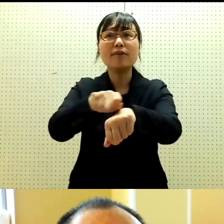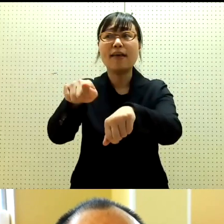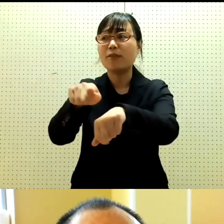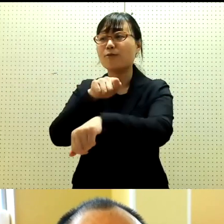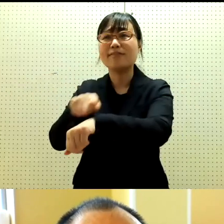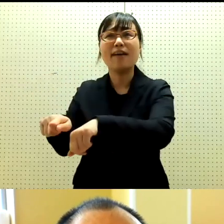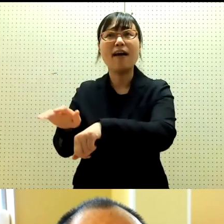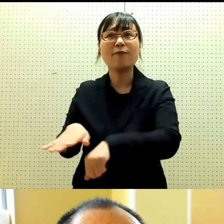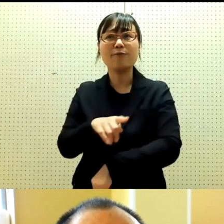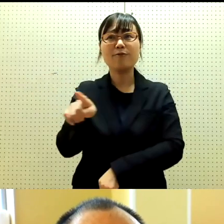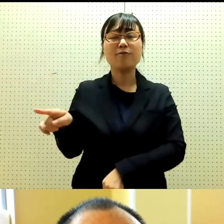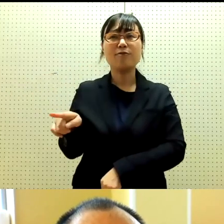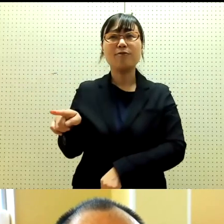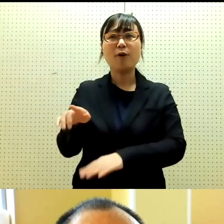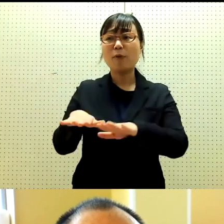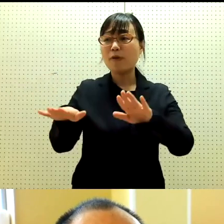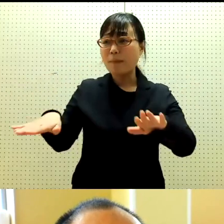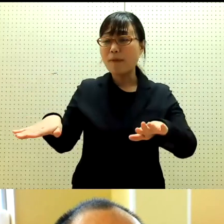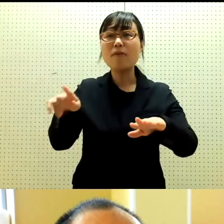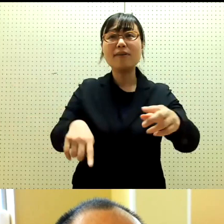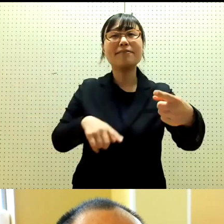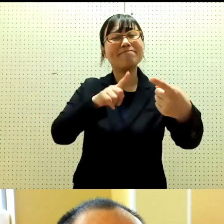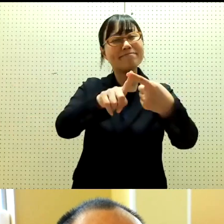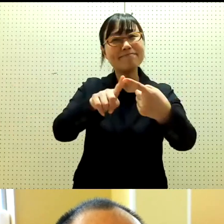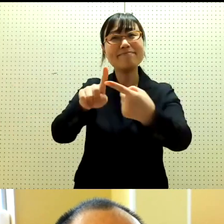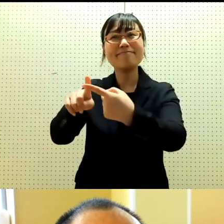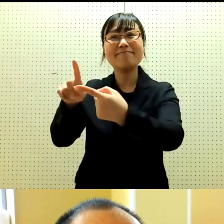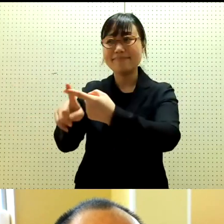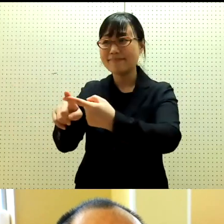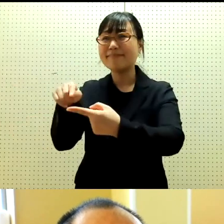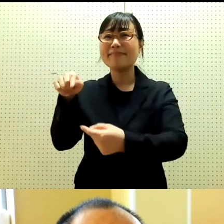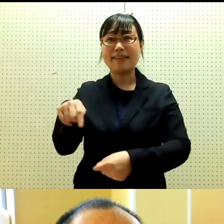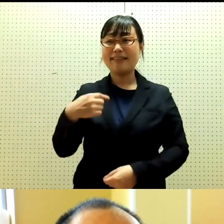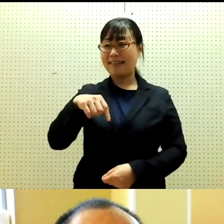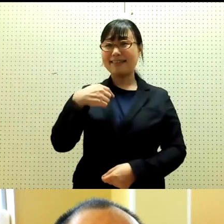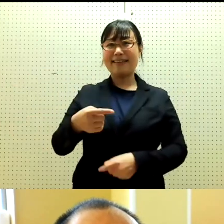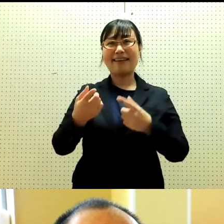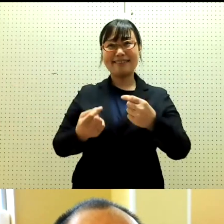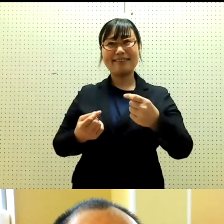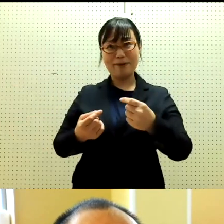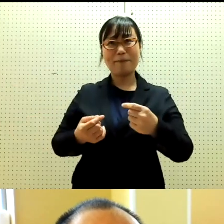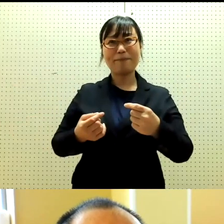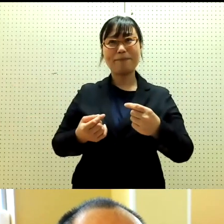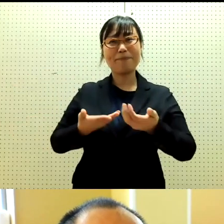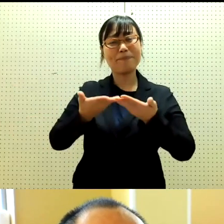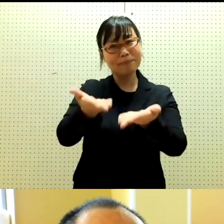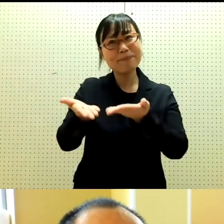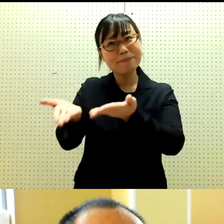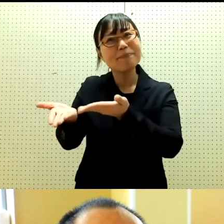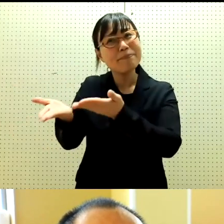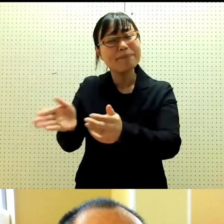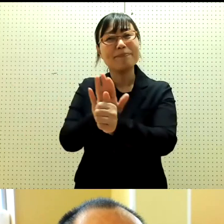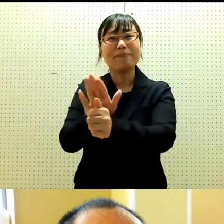ん個別な状況に先生がこう答えられるっていうのを多分保護者の方